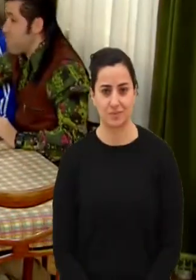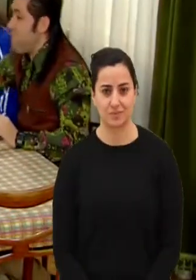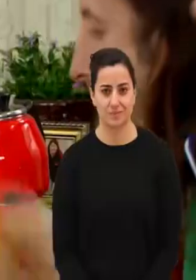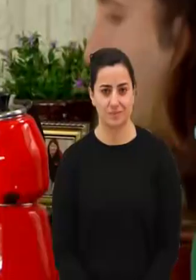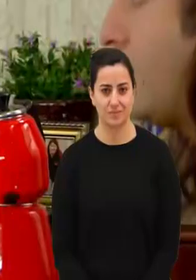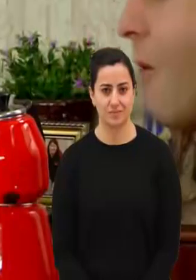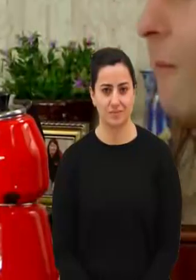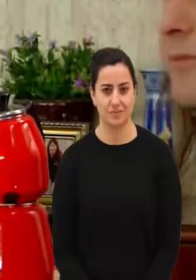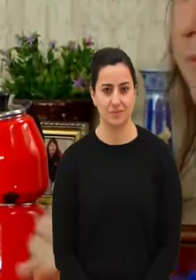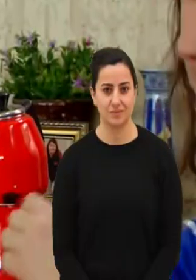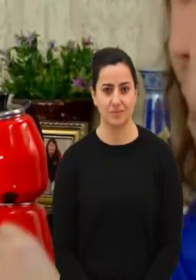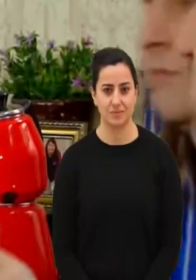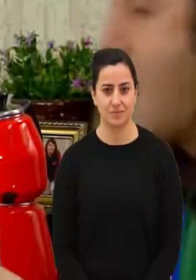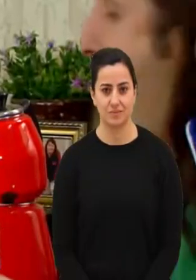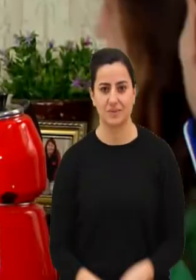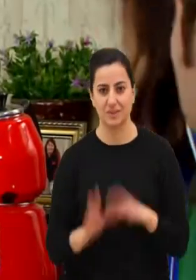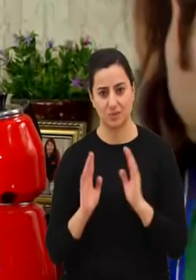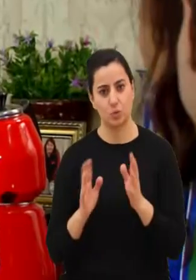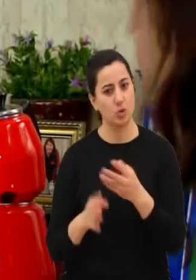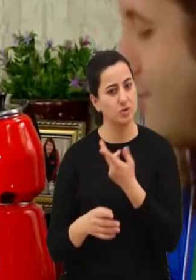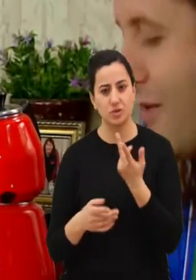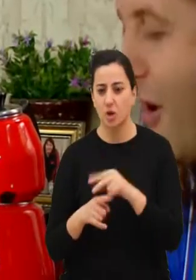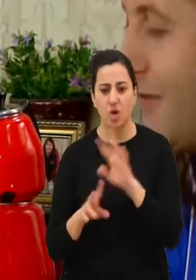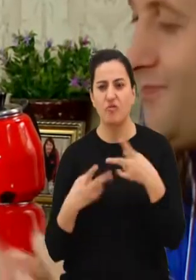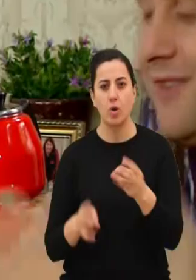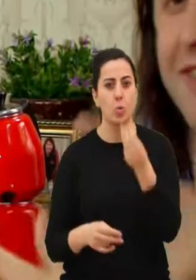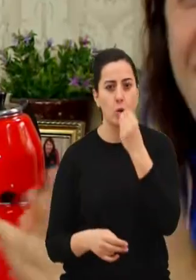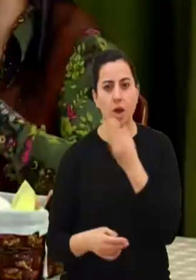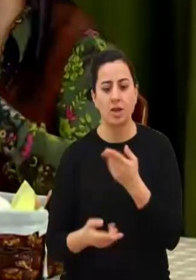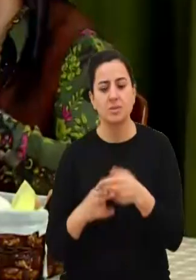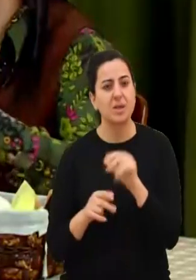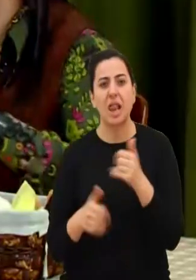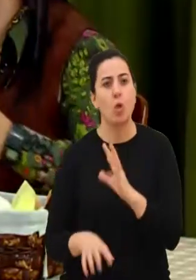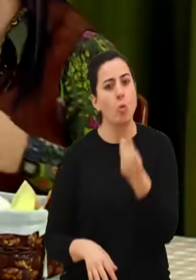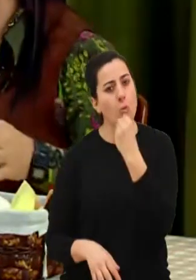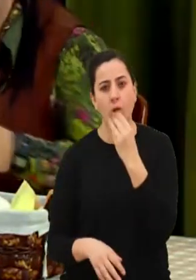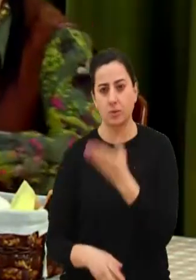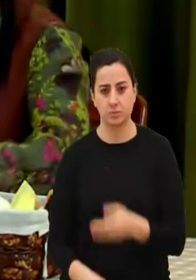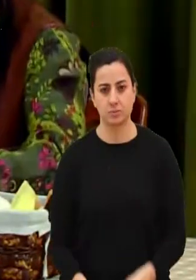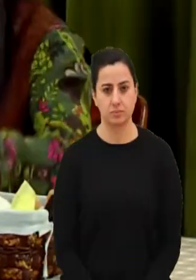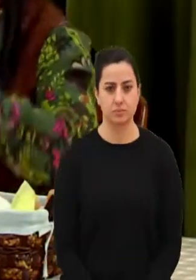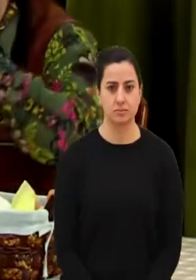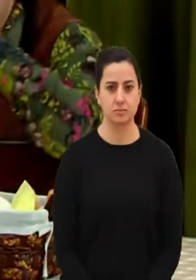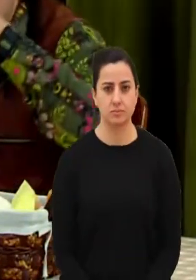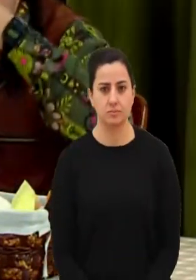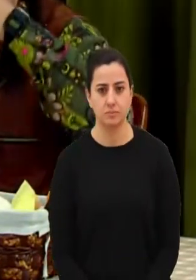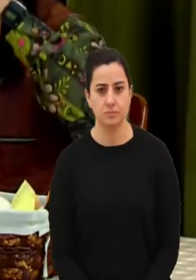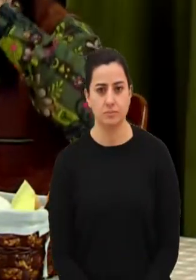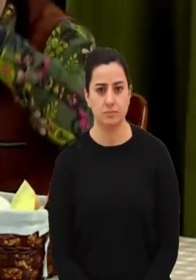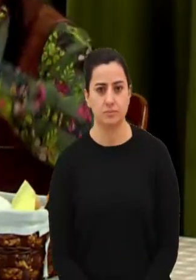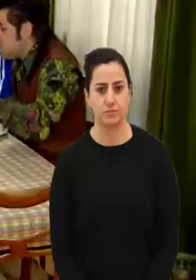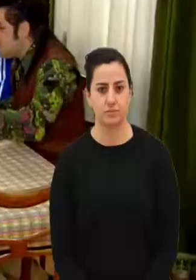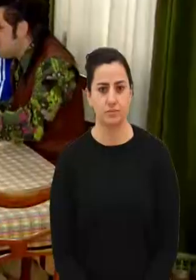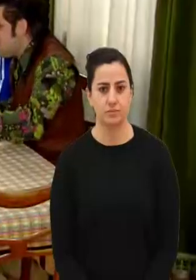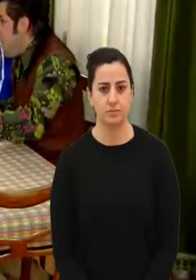Lokum. Koyuyor ya. Zehir de olsa yersin ya. Senin için fark etmez ki. İsminin ne öyle? Gel. Ne bulursan o zaman.